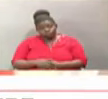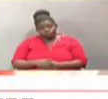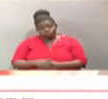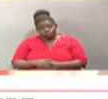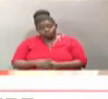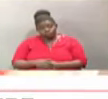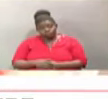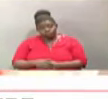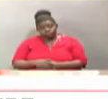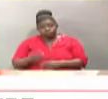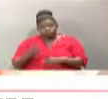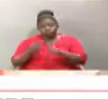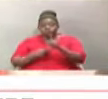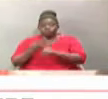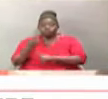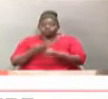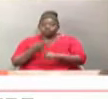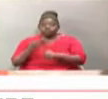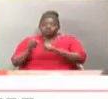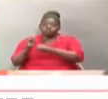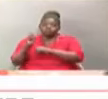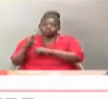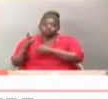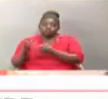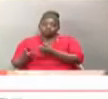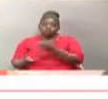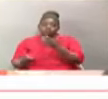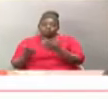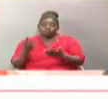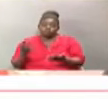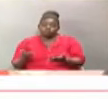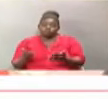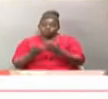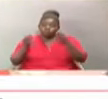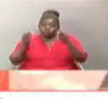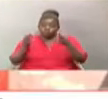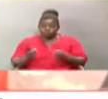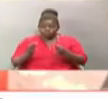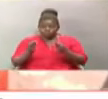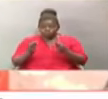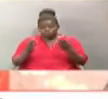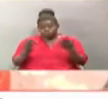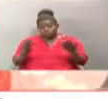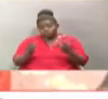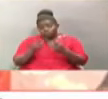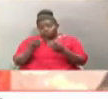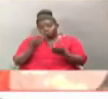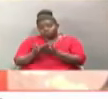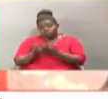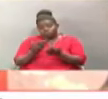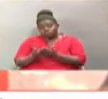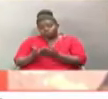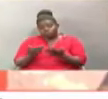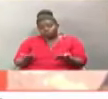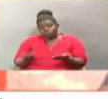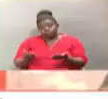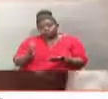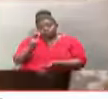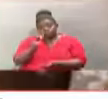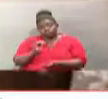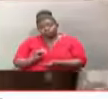kumusabira myezi 12 afande kyonna kyemuna bamusazeewo naye nga mbadde nsaba